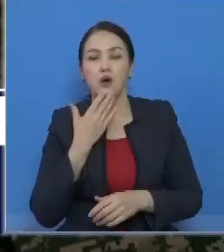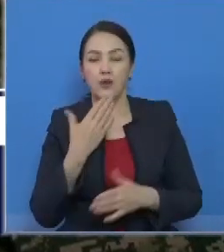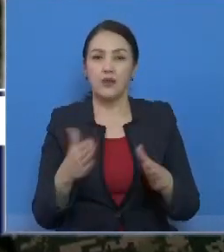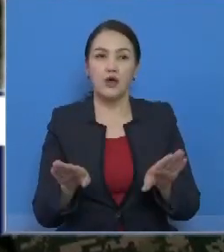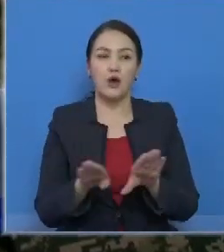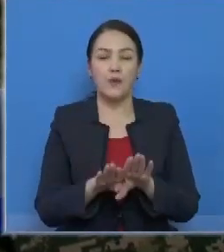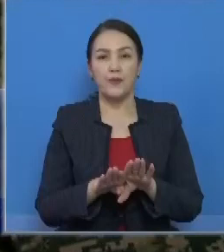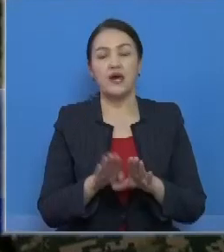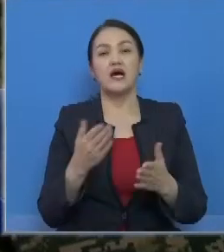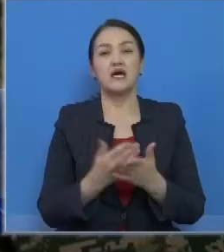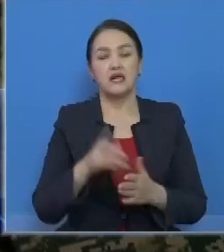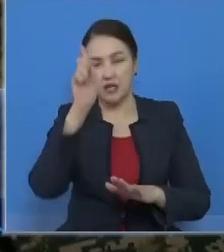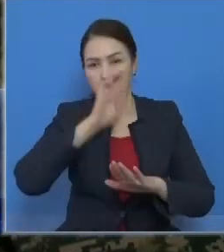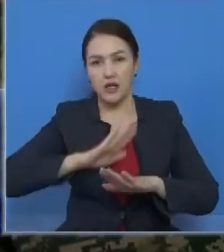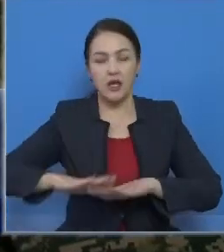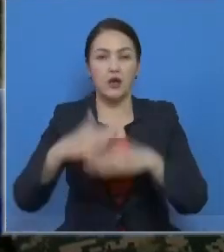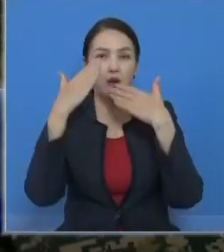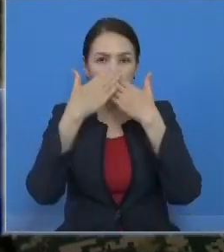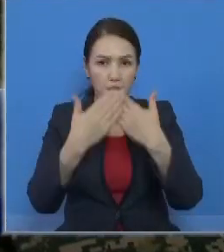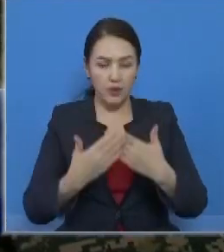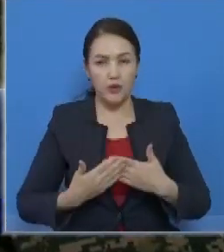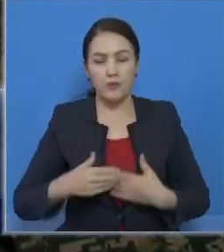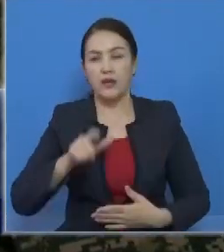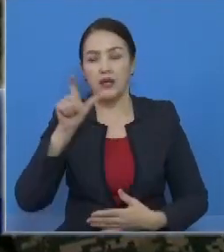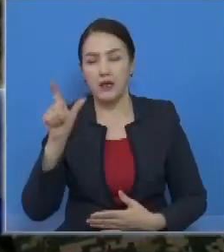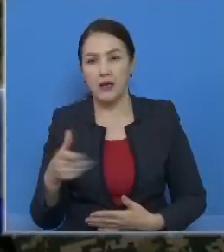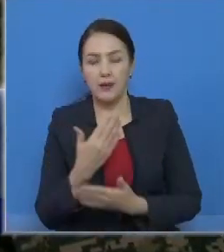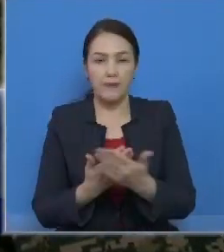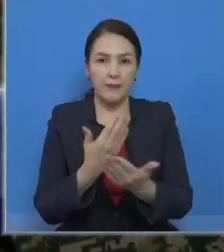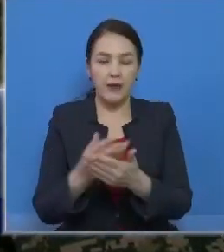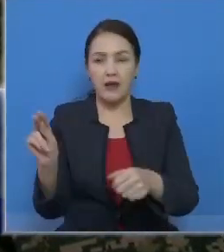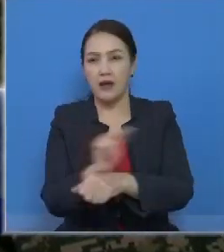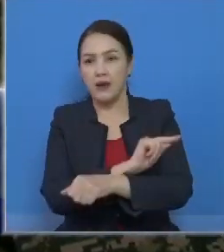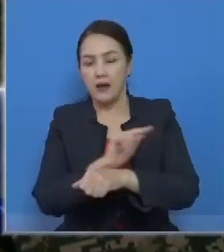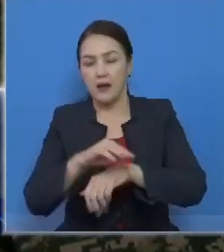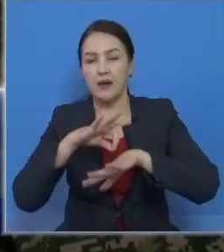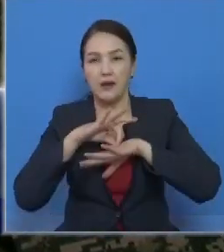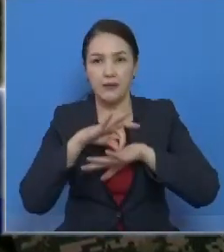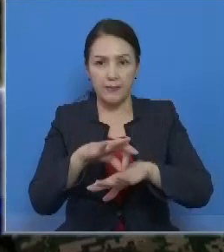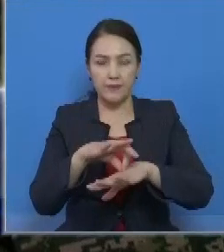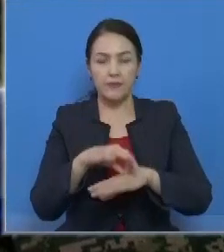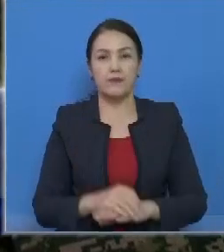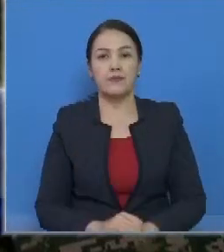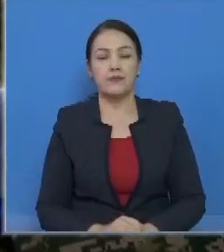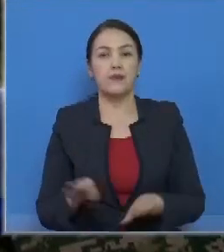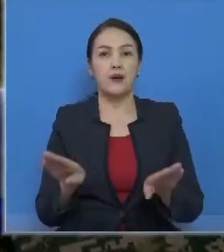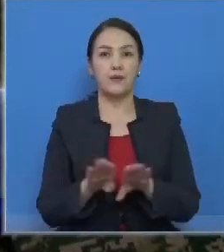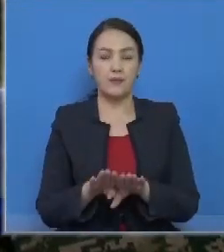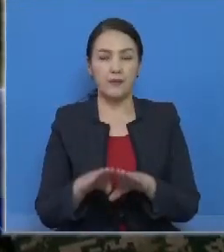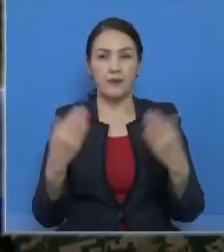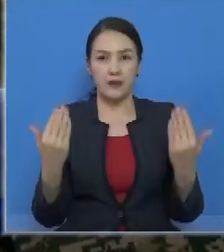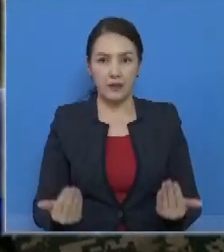ұлтшыл болуына, елін сүйуіне азаматтарға тәрбие беру сабақ сияқты өтеді. Сонымен қатар